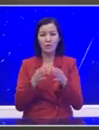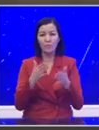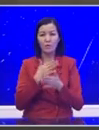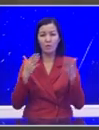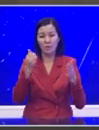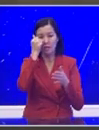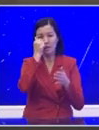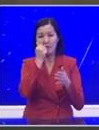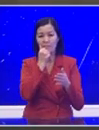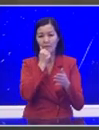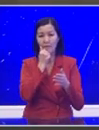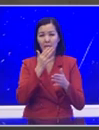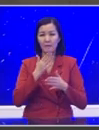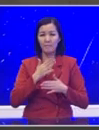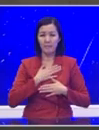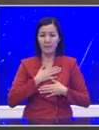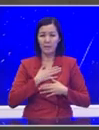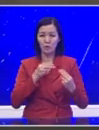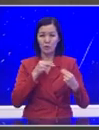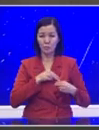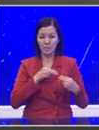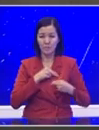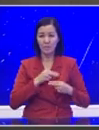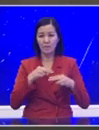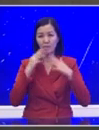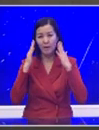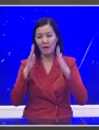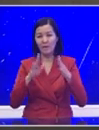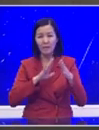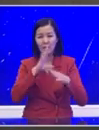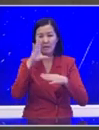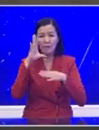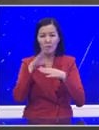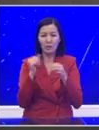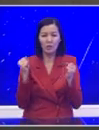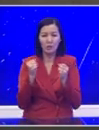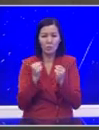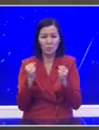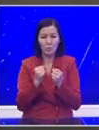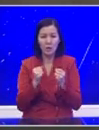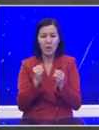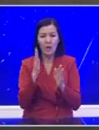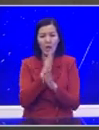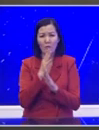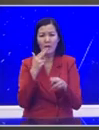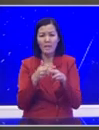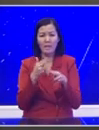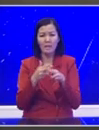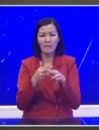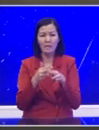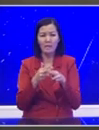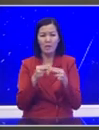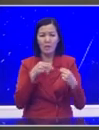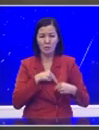рахмет. Осындай біздің жұмысымызды бағалап, күн-түн, суық, ауа райында жұмыс